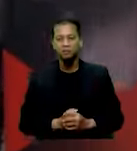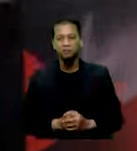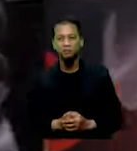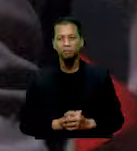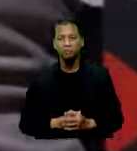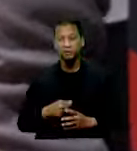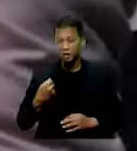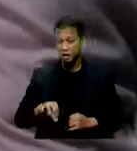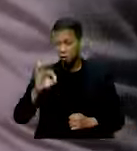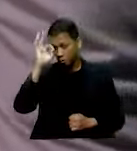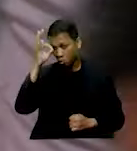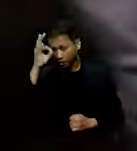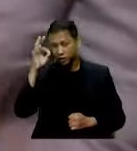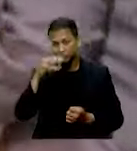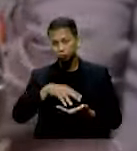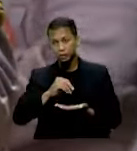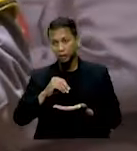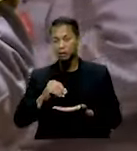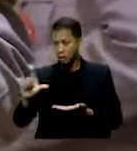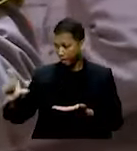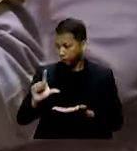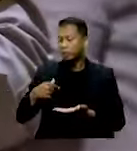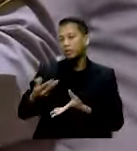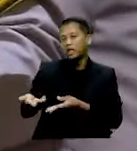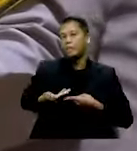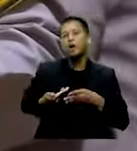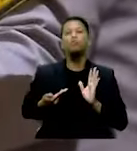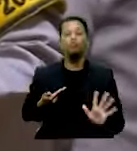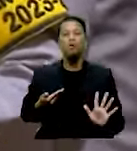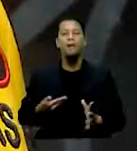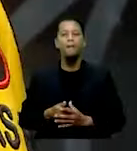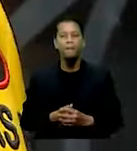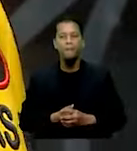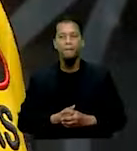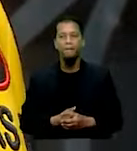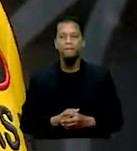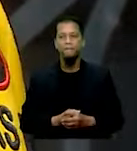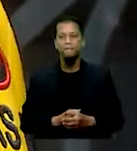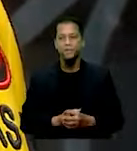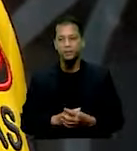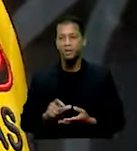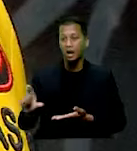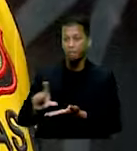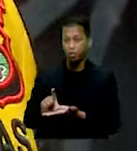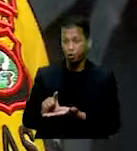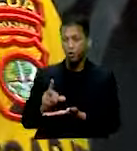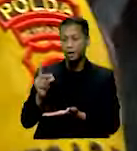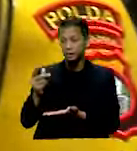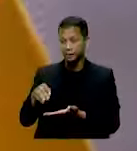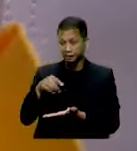menerima laporan dugaan pelecehan seksual yang dilakukan rektor Universitas Swasta di Jakarta Selatan ini. Laporan RZ diterima Polda Metro Jaya